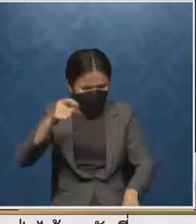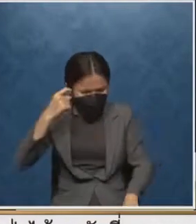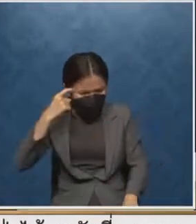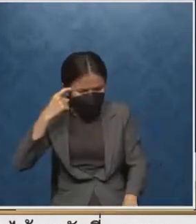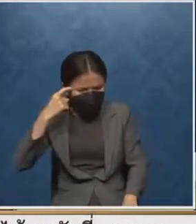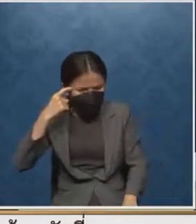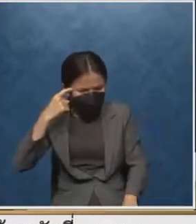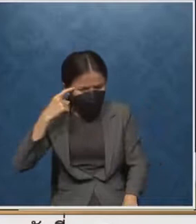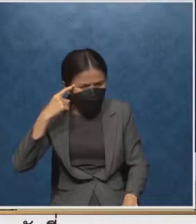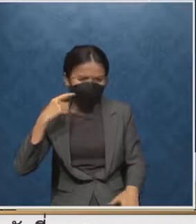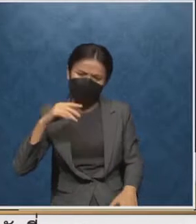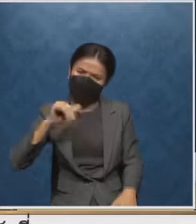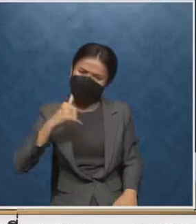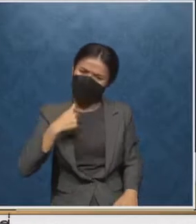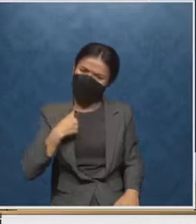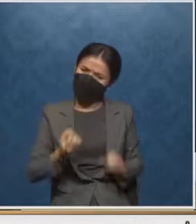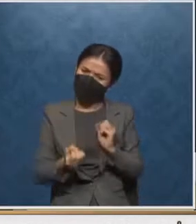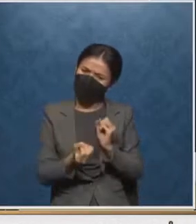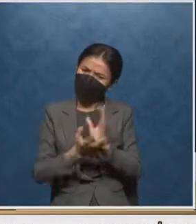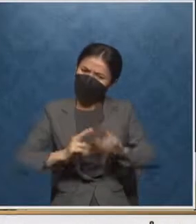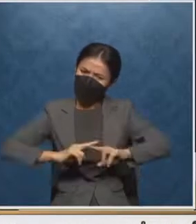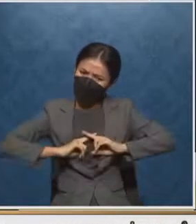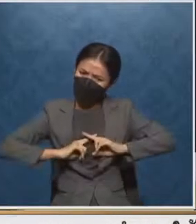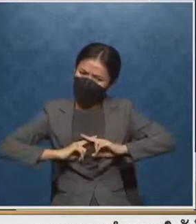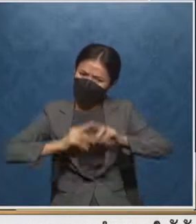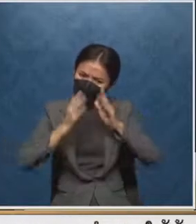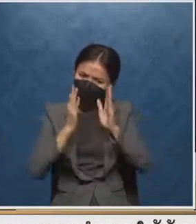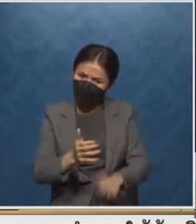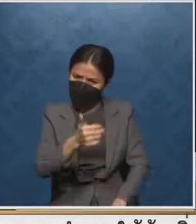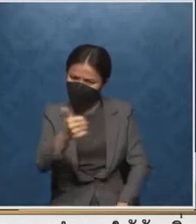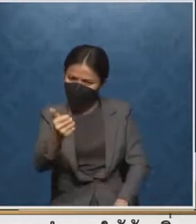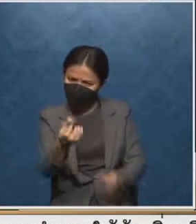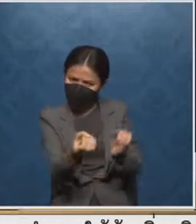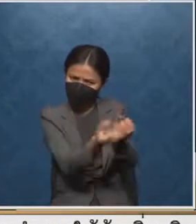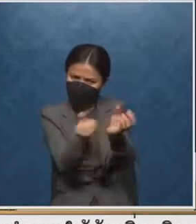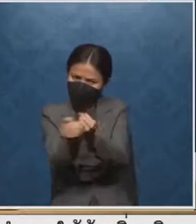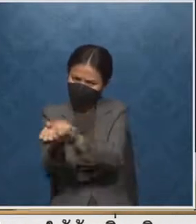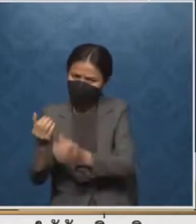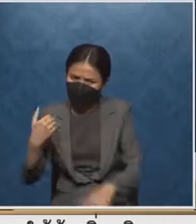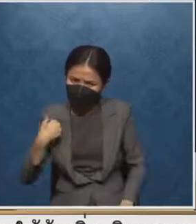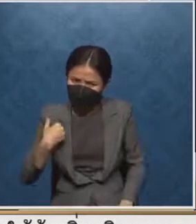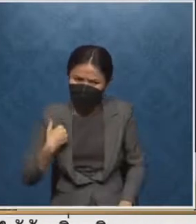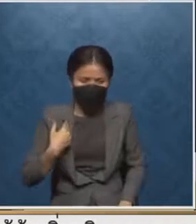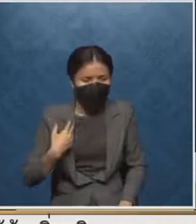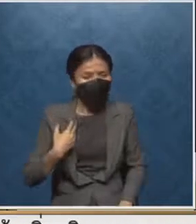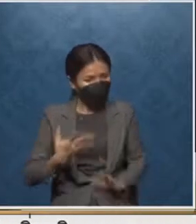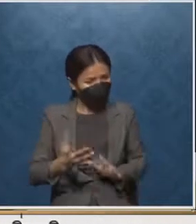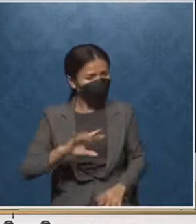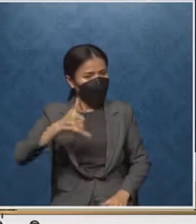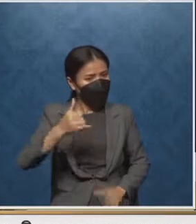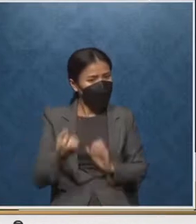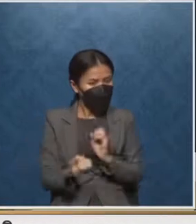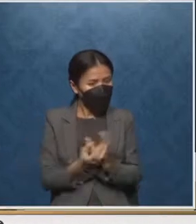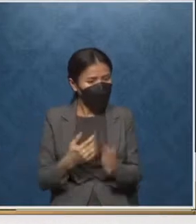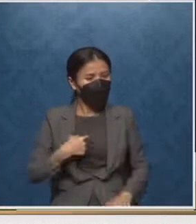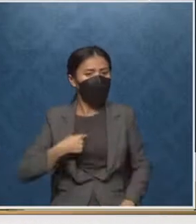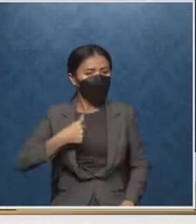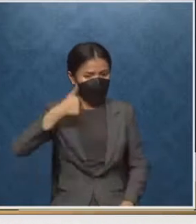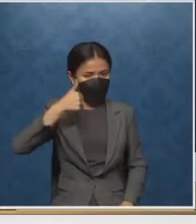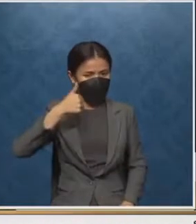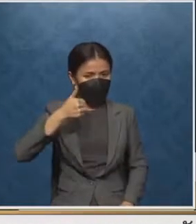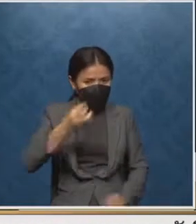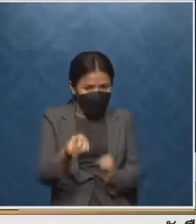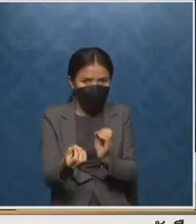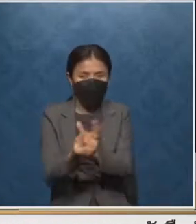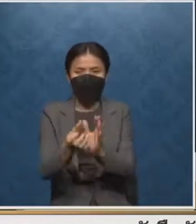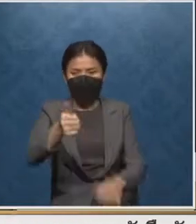อตัวเองทั้งต่อผู้อื่นทั้งในทางที่ดีและทางที่ไม่ดีบางคนปล่อยอะไรออกไปแทนที่ตัวเ